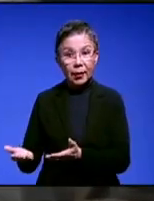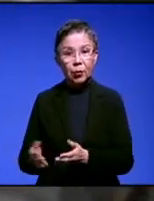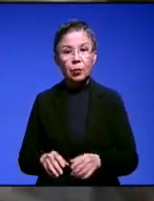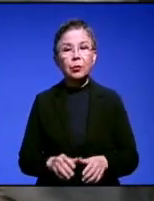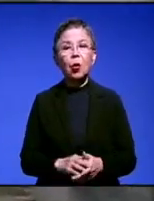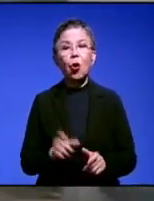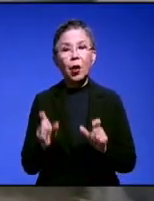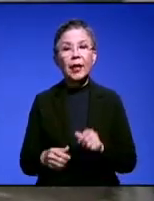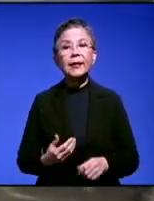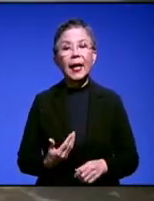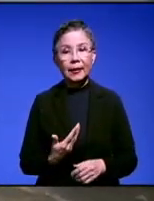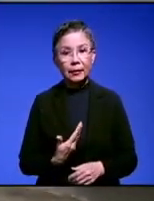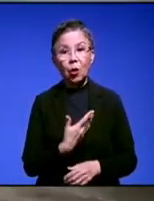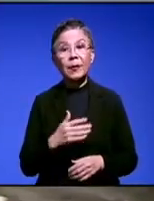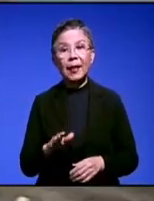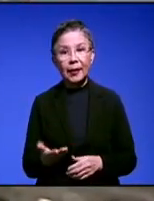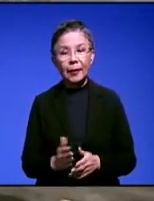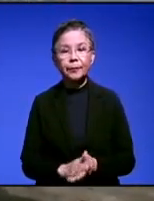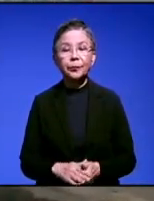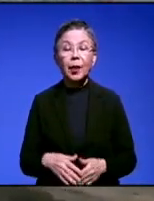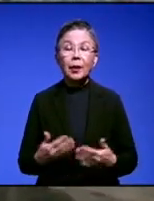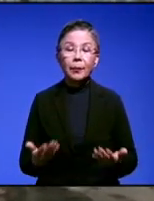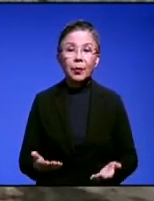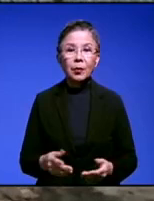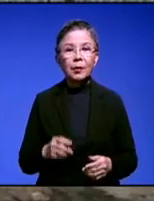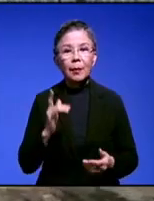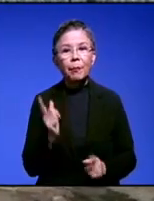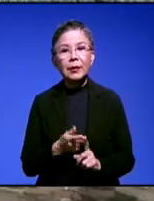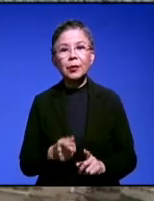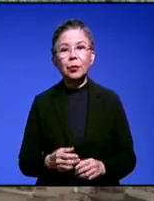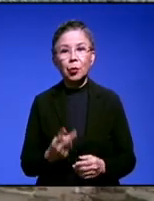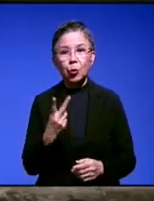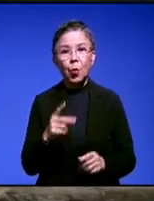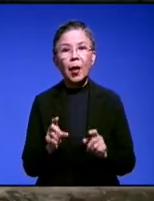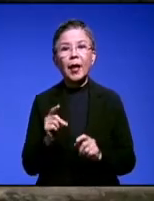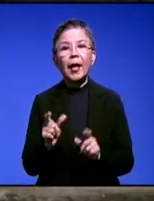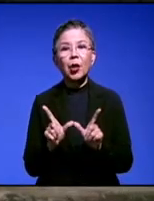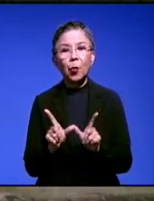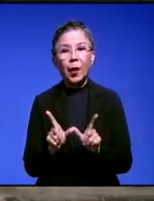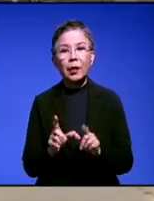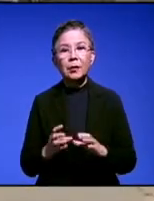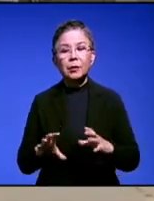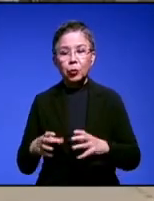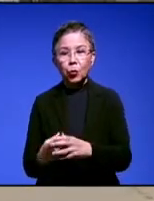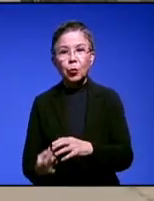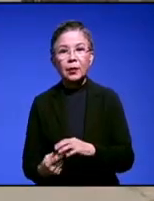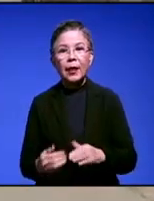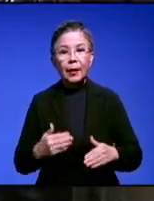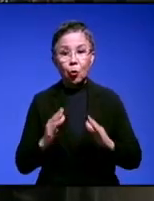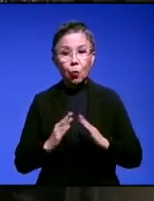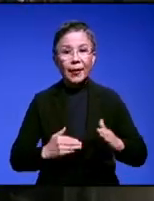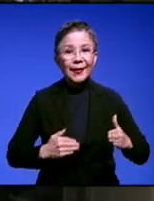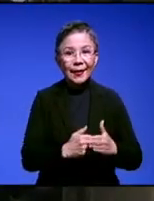imbas peristiwa ini pengurus Rukun Tetangga fakta mengisolasi warga 2 RW yang tinggal berdekatan dengan rumah